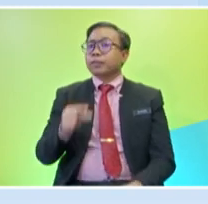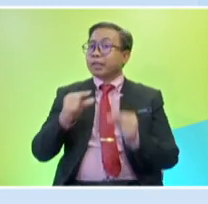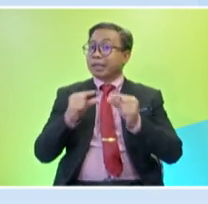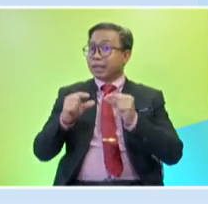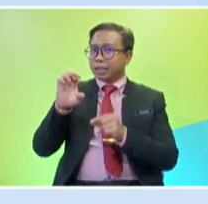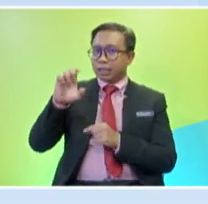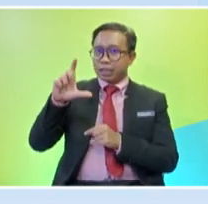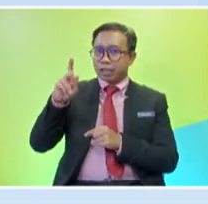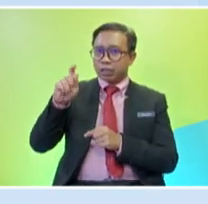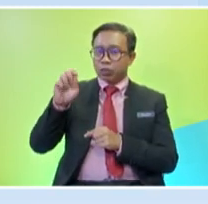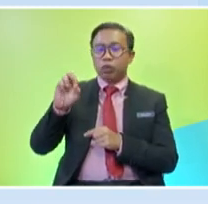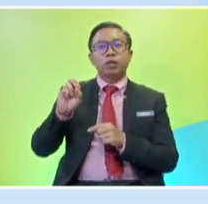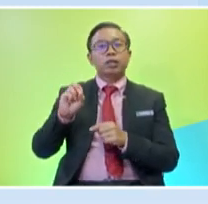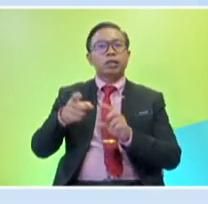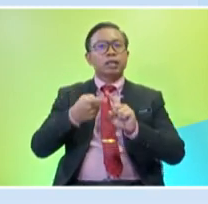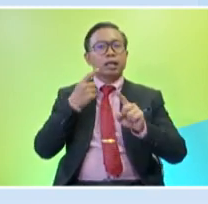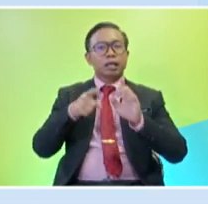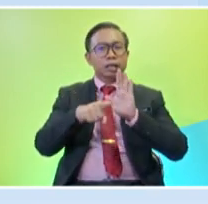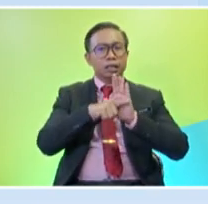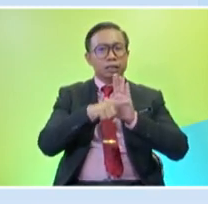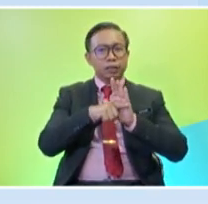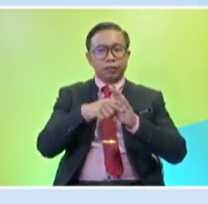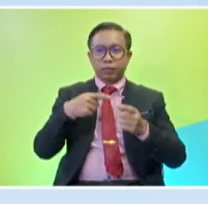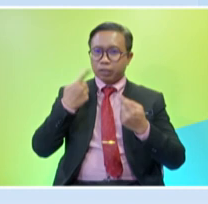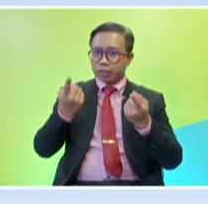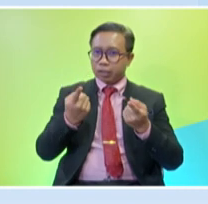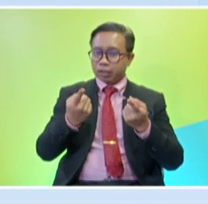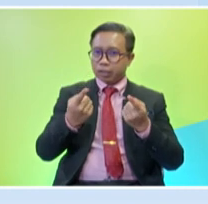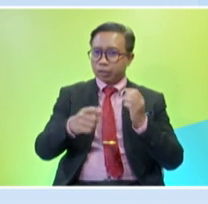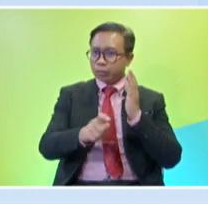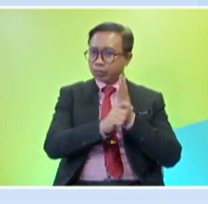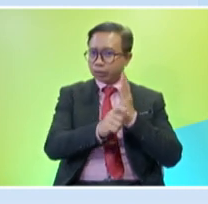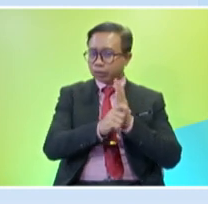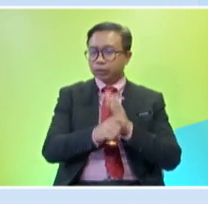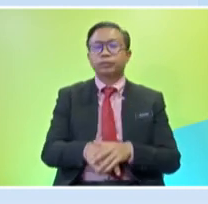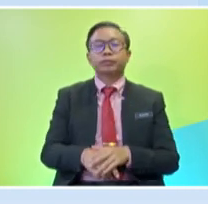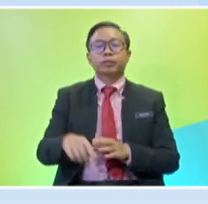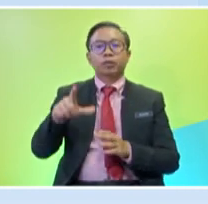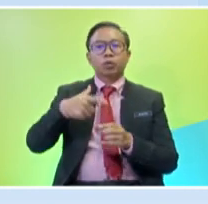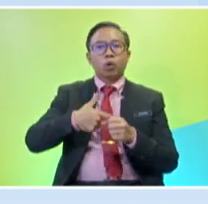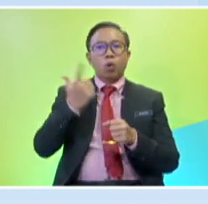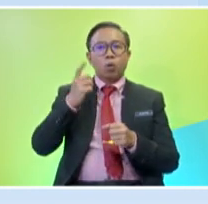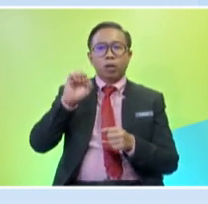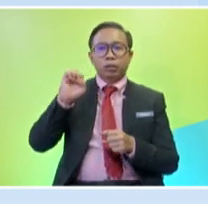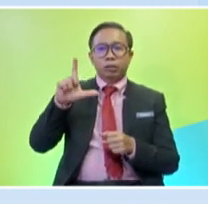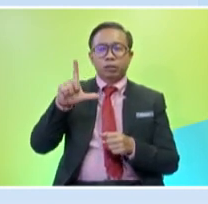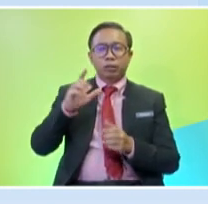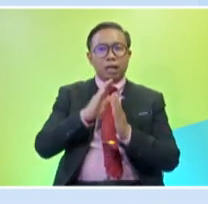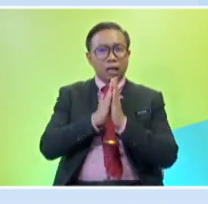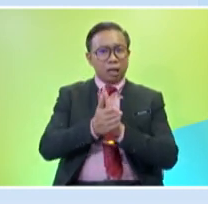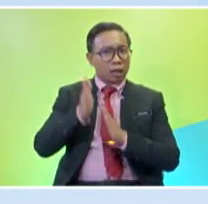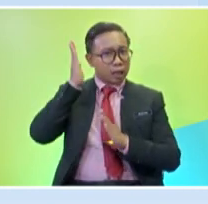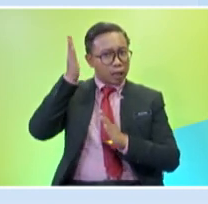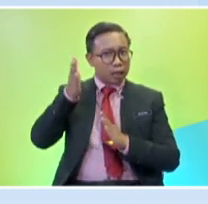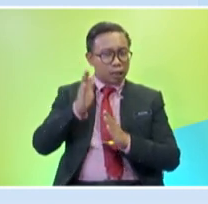dari terminal negatif ke Terminal positif adalah melalui yang akan menghasilkan